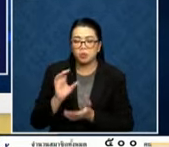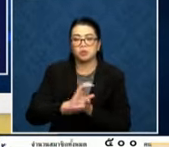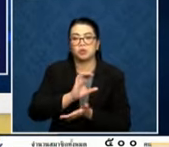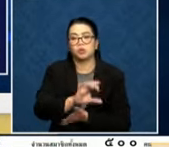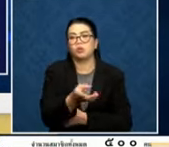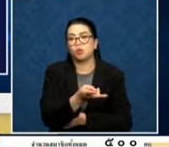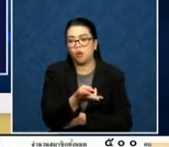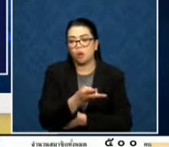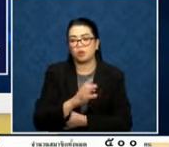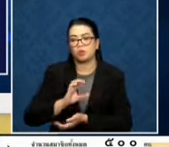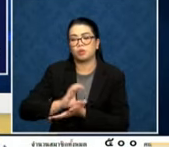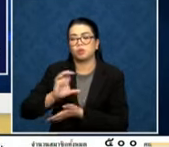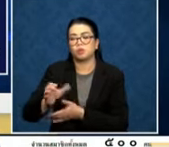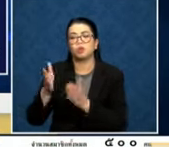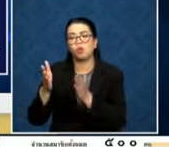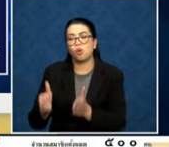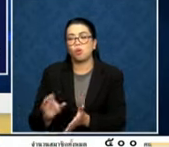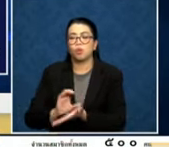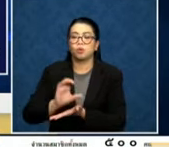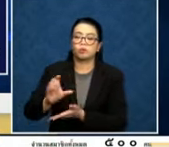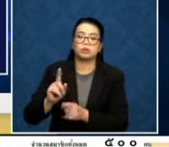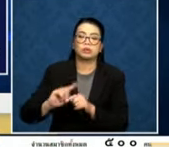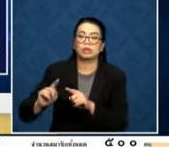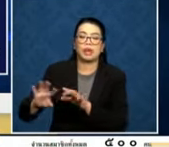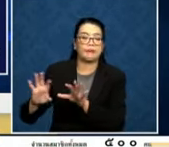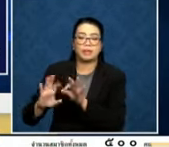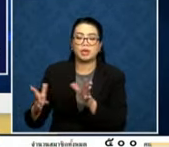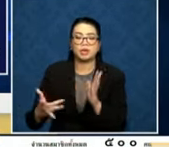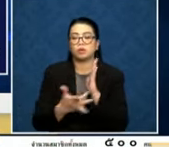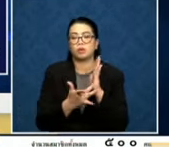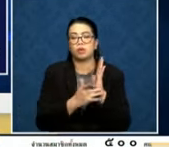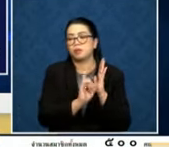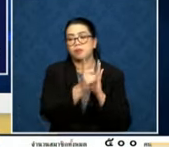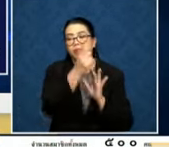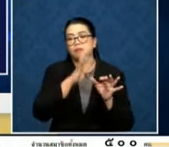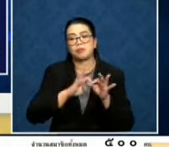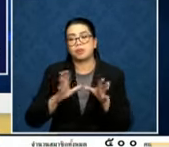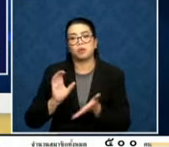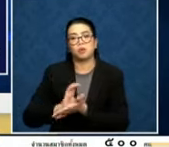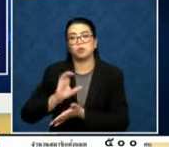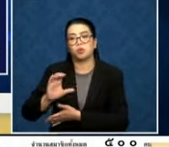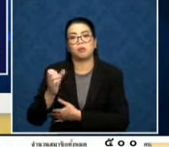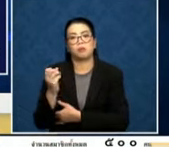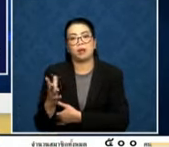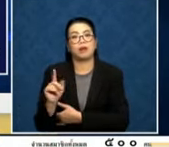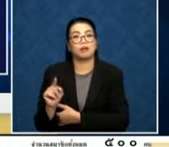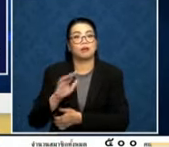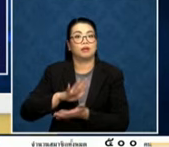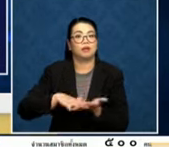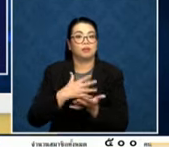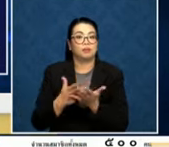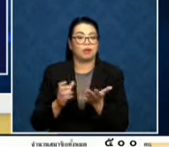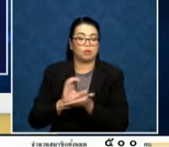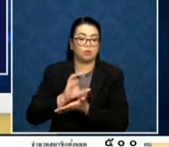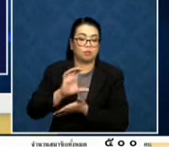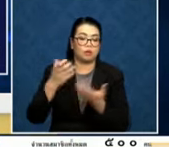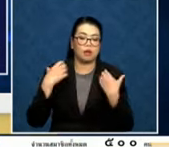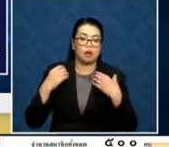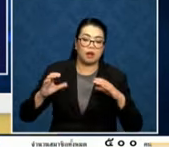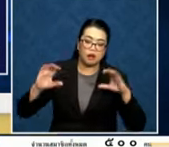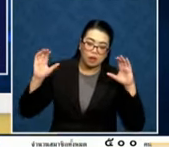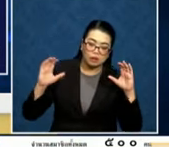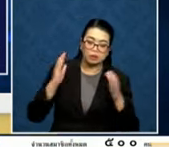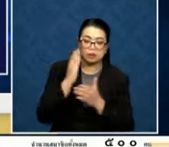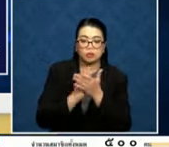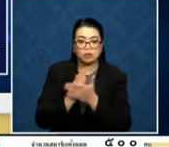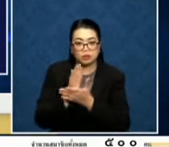น้อยถ้าเทียบกับความต้องการของประเทศครับท่านประธานครับที่ผ่านมาแผนการลงทุนของรัฐวิสาหกิจของทั้ง 3